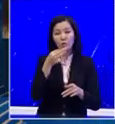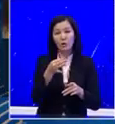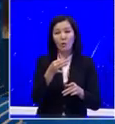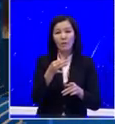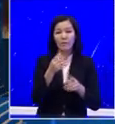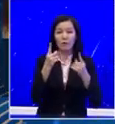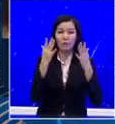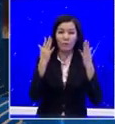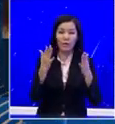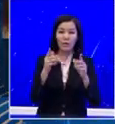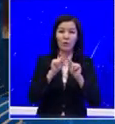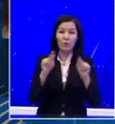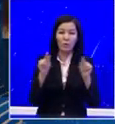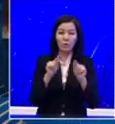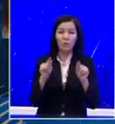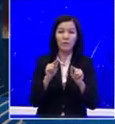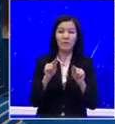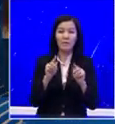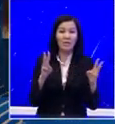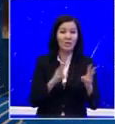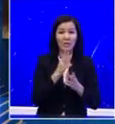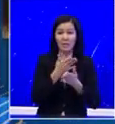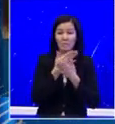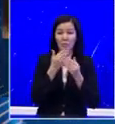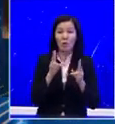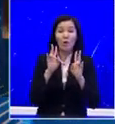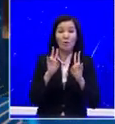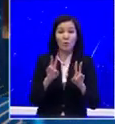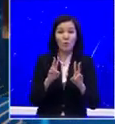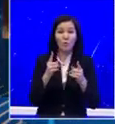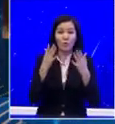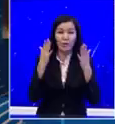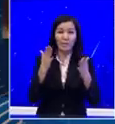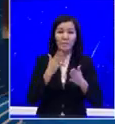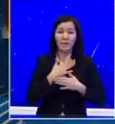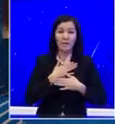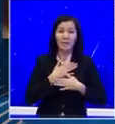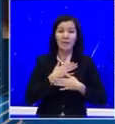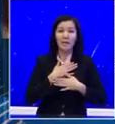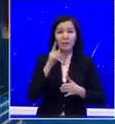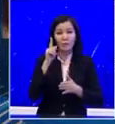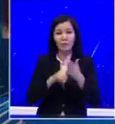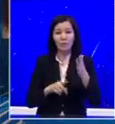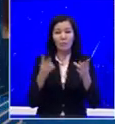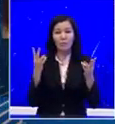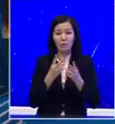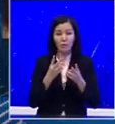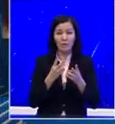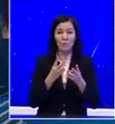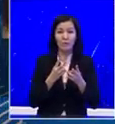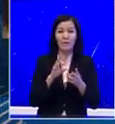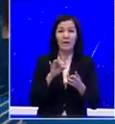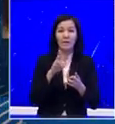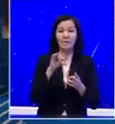ол Құдайдың ұлықтығына үнкәрім жоқ, бірақ сондай ұлық Құдай менің құлшылығыма неғылып мұқтаж болады деп